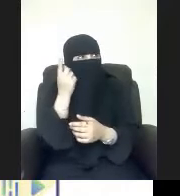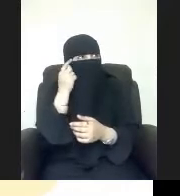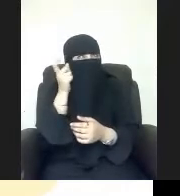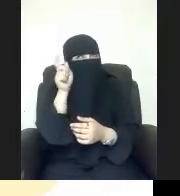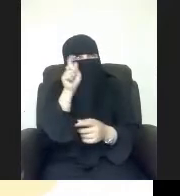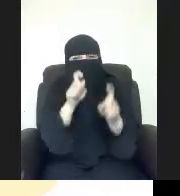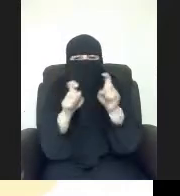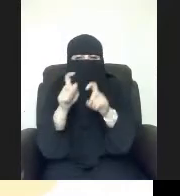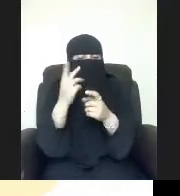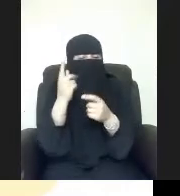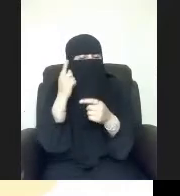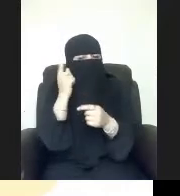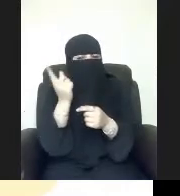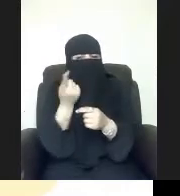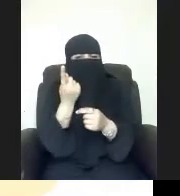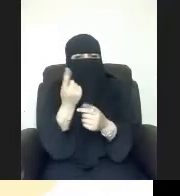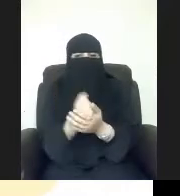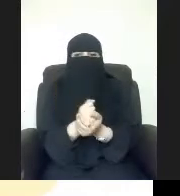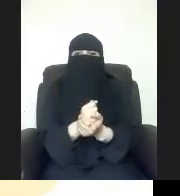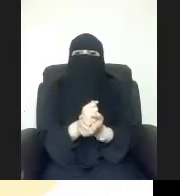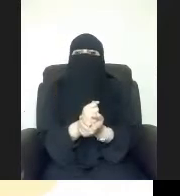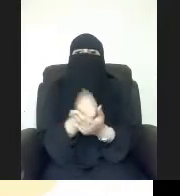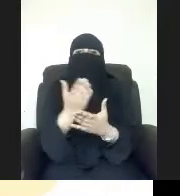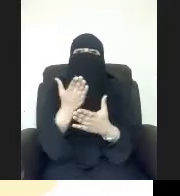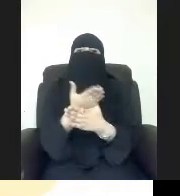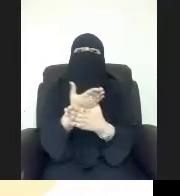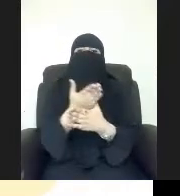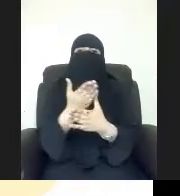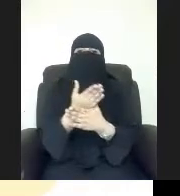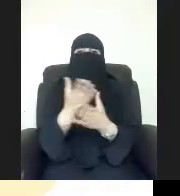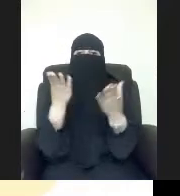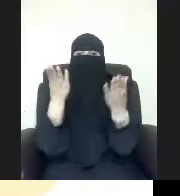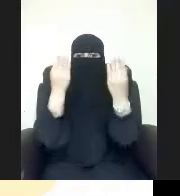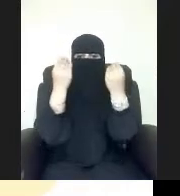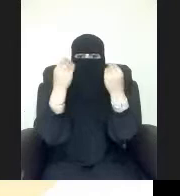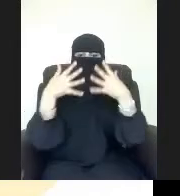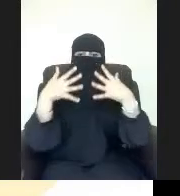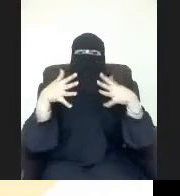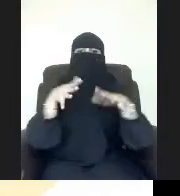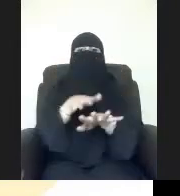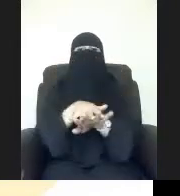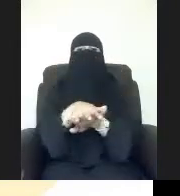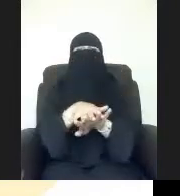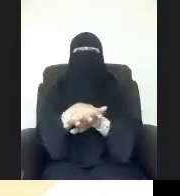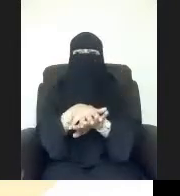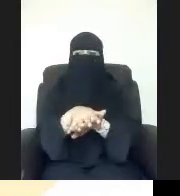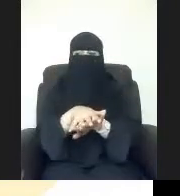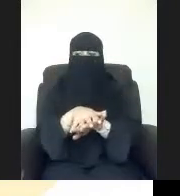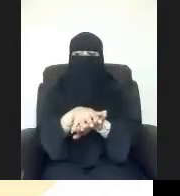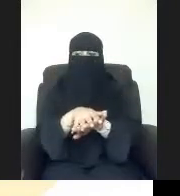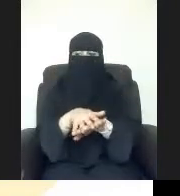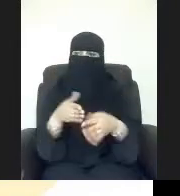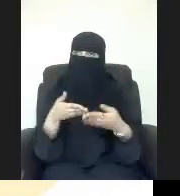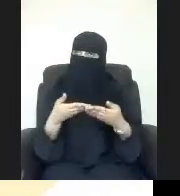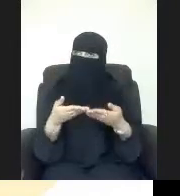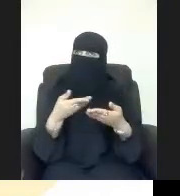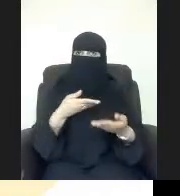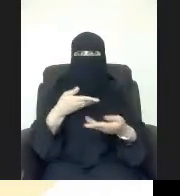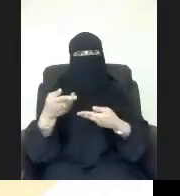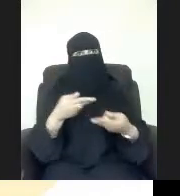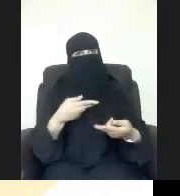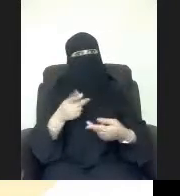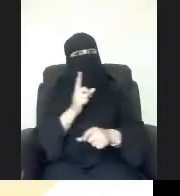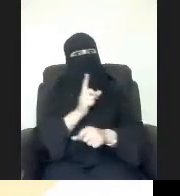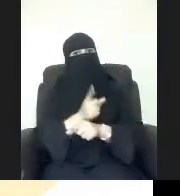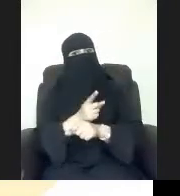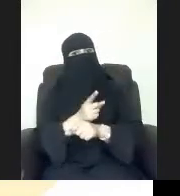الحديث كاملا؟ لأن التعلم المدمج يتيح للمتعلمين فرصة مقابلة الهيئة التدريسية